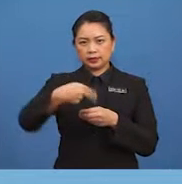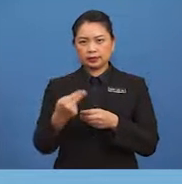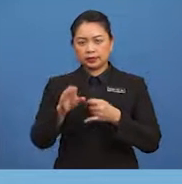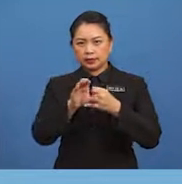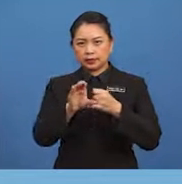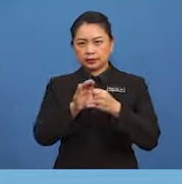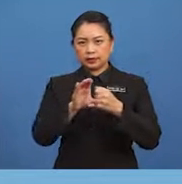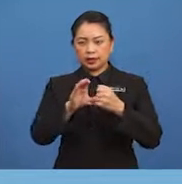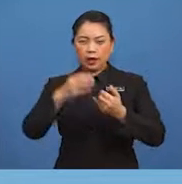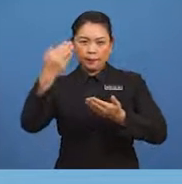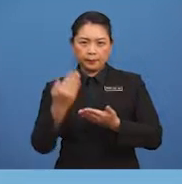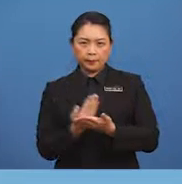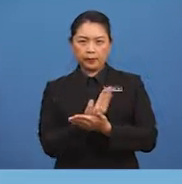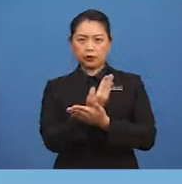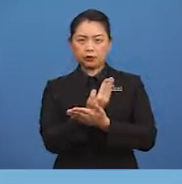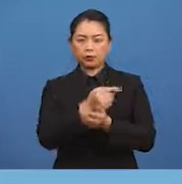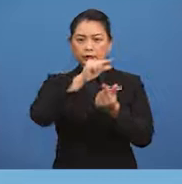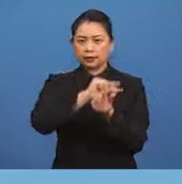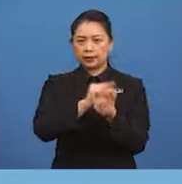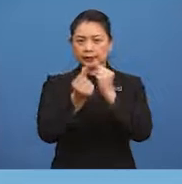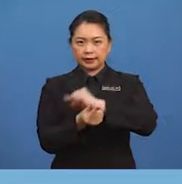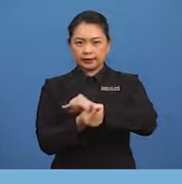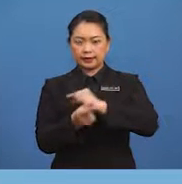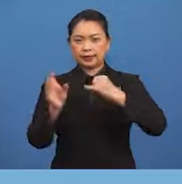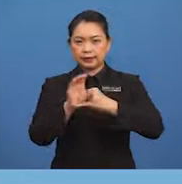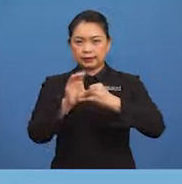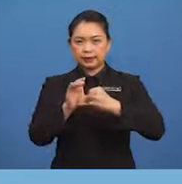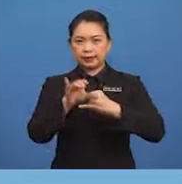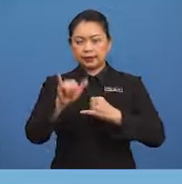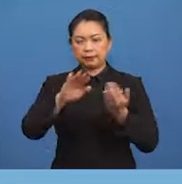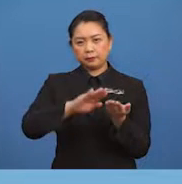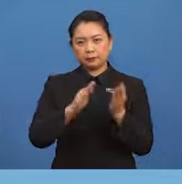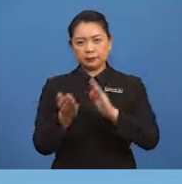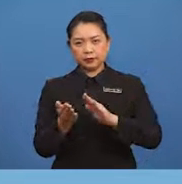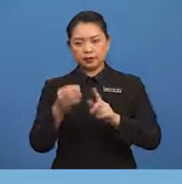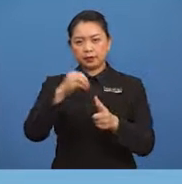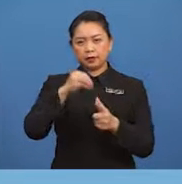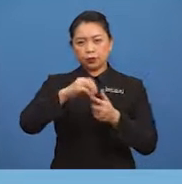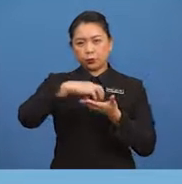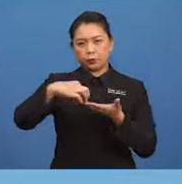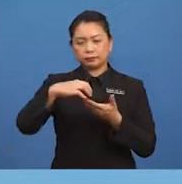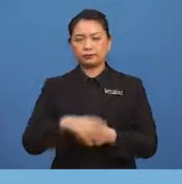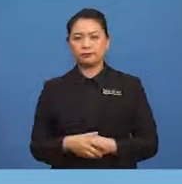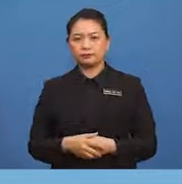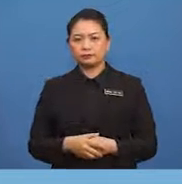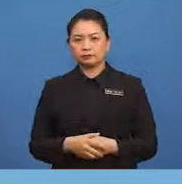menghasilkan sel-sel baharu bagi menggantikan sel-sel yang telah mati atau